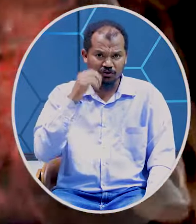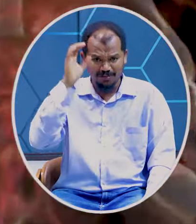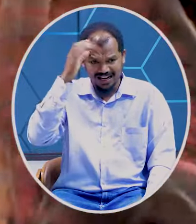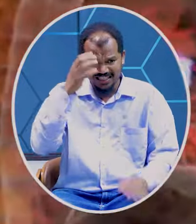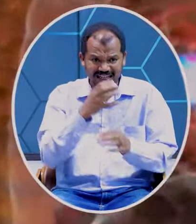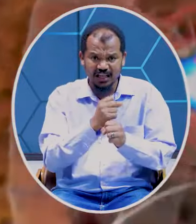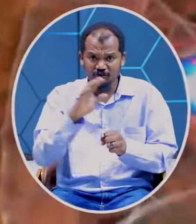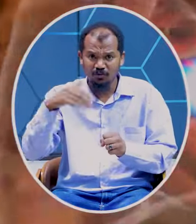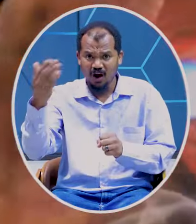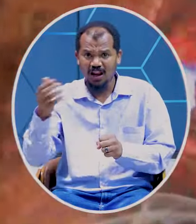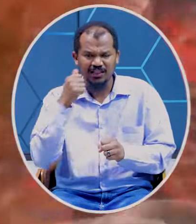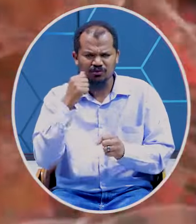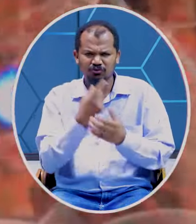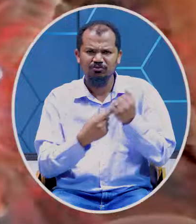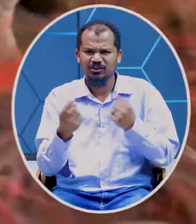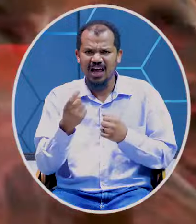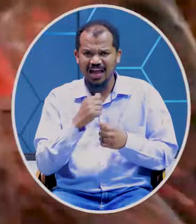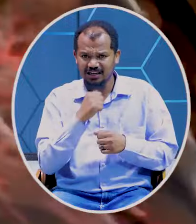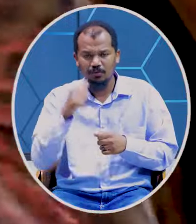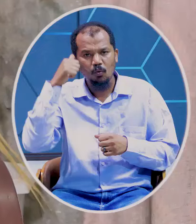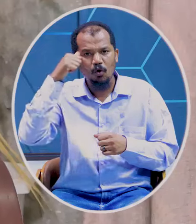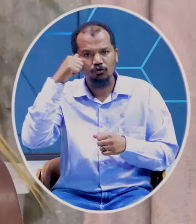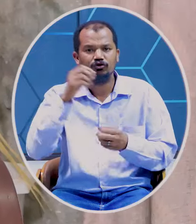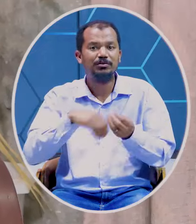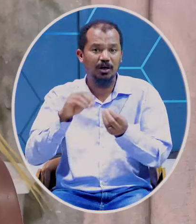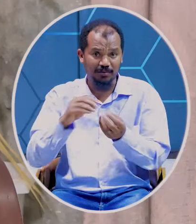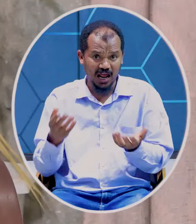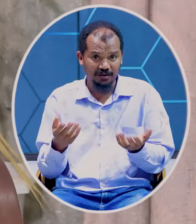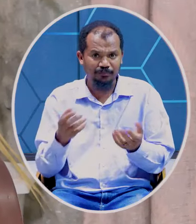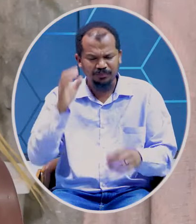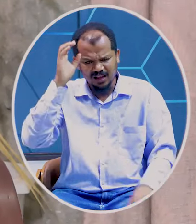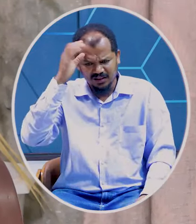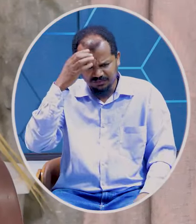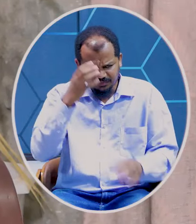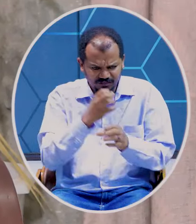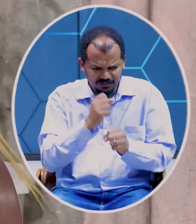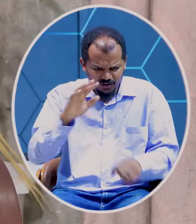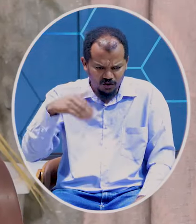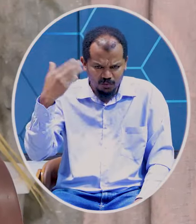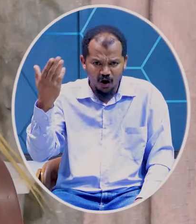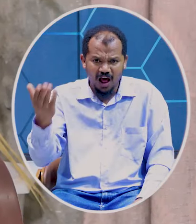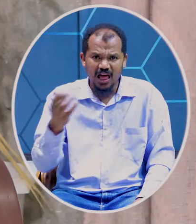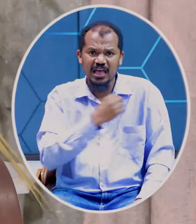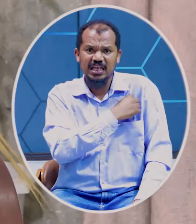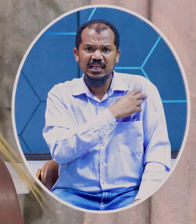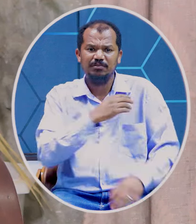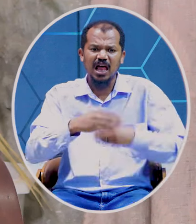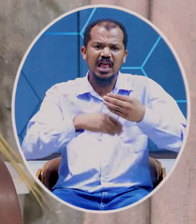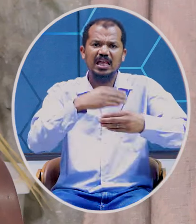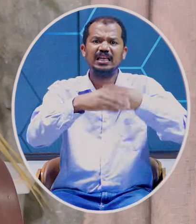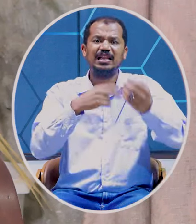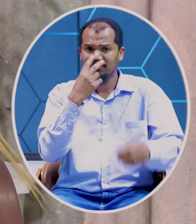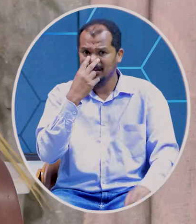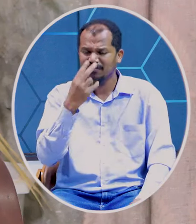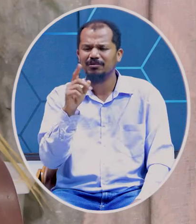ሴቶች በካንሰር ከተያዙ በኋላ ሴቶችን ብቻ አይደለም ያ ወንዶችንም ይሄ ያጠቃልላል። በካንሰር ከተያዘን በኋላ የህክምናው